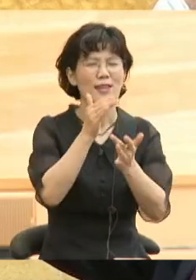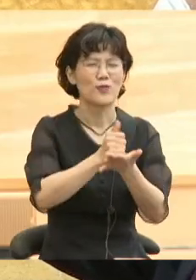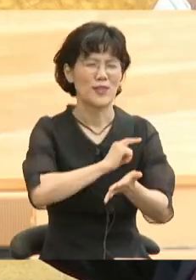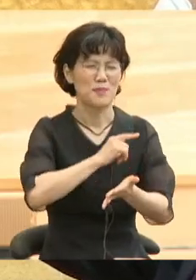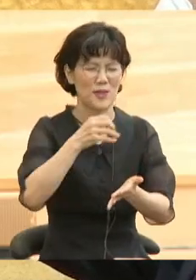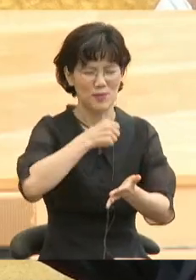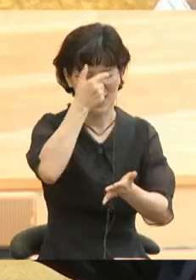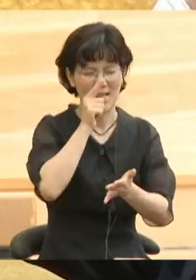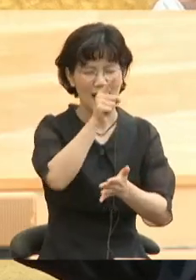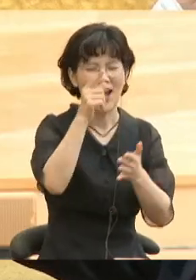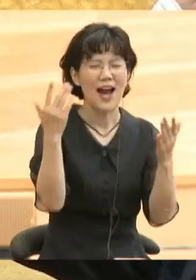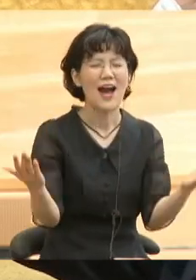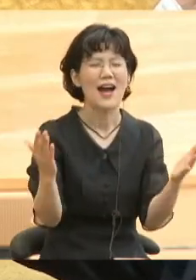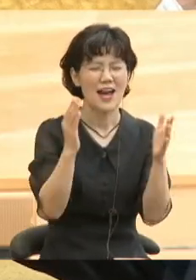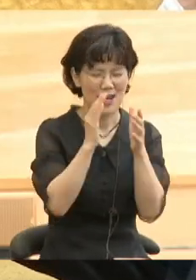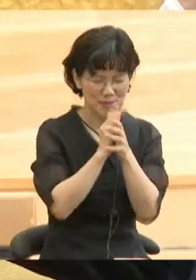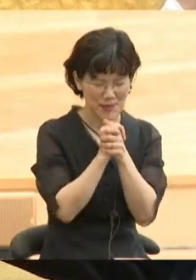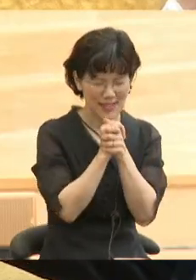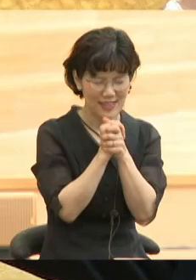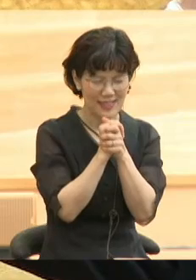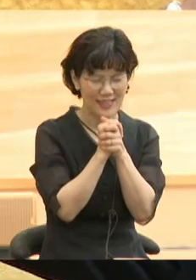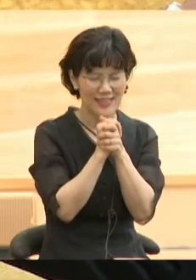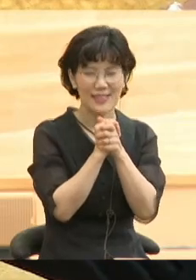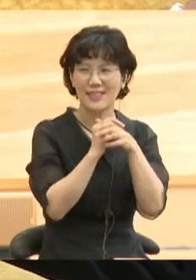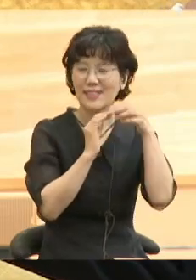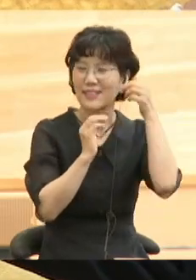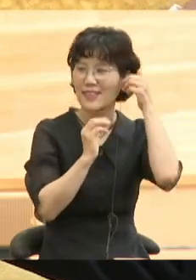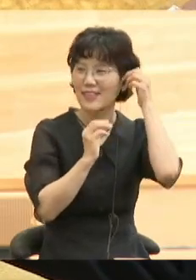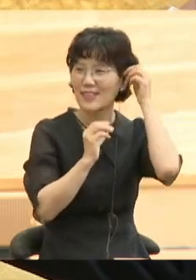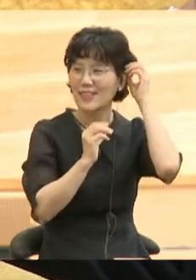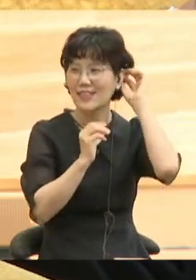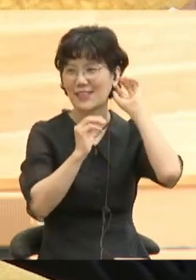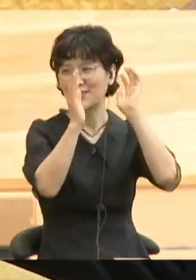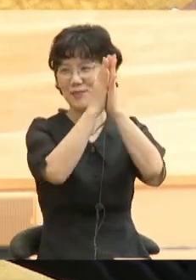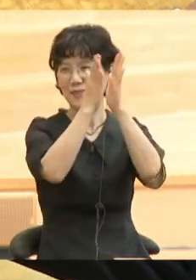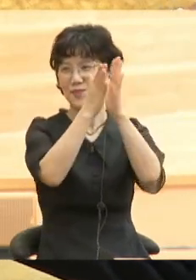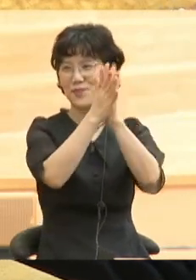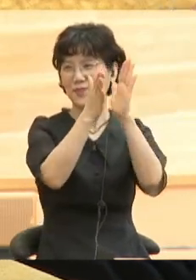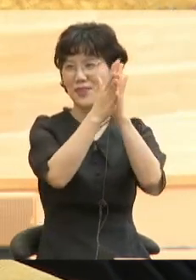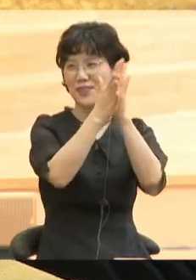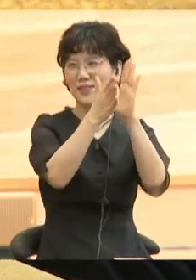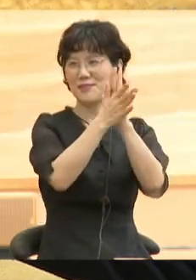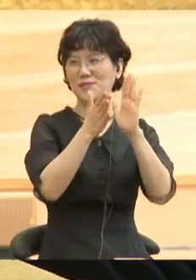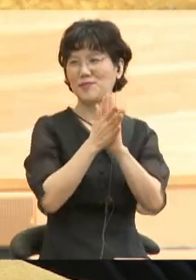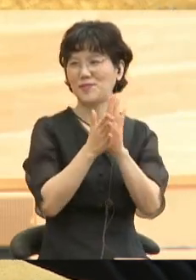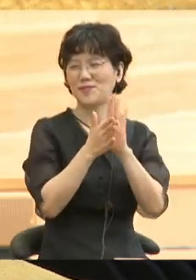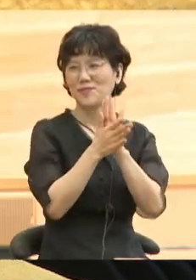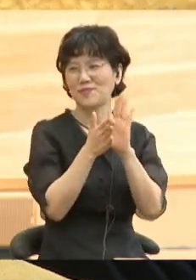기도합니다. 아멘. 그 사이에 깼습니다. 박수하겠습니다.